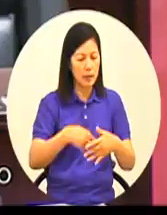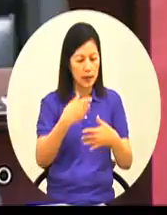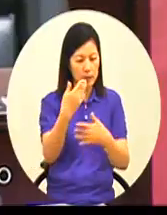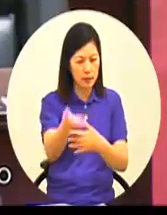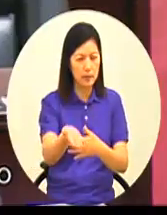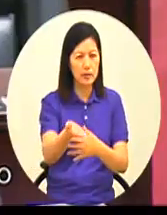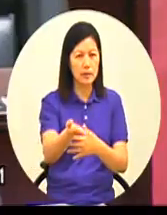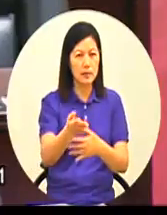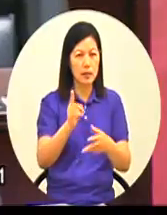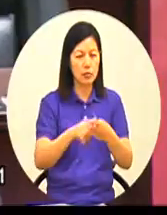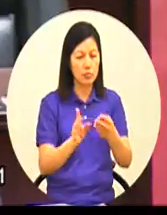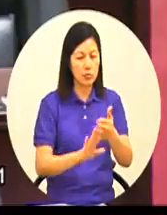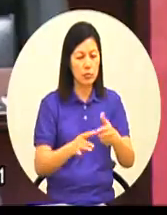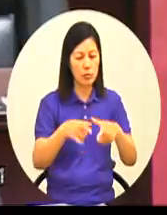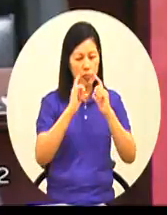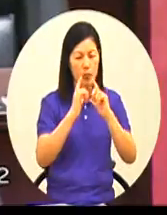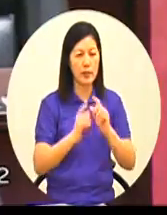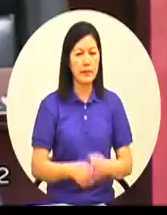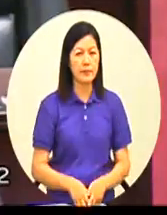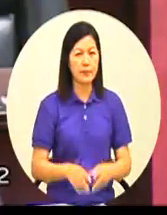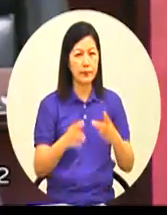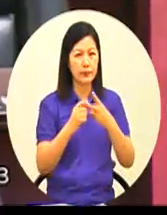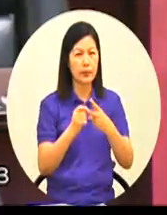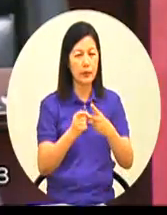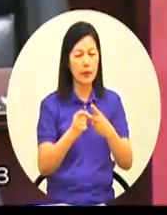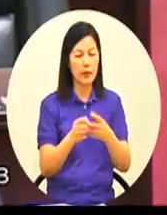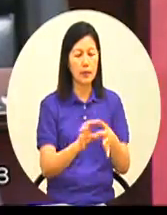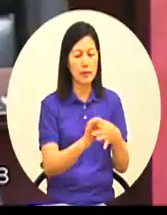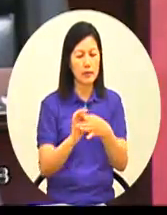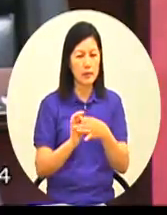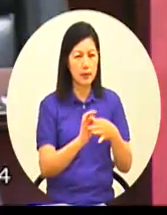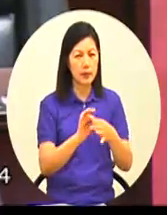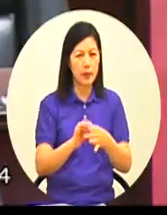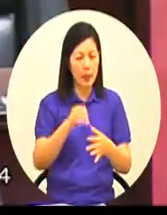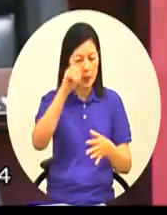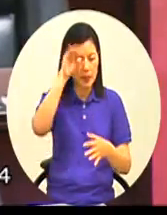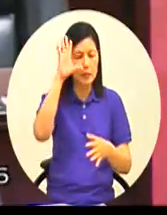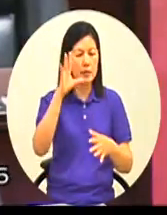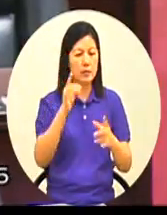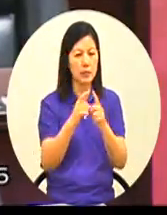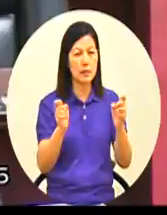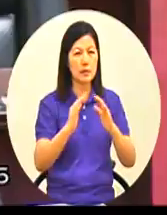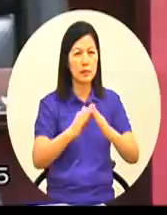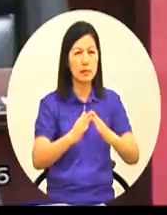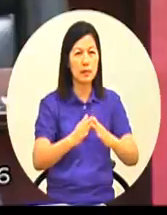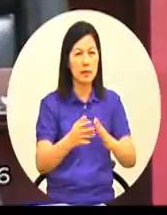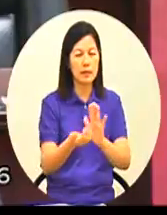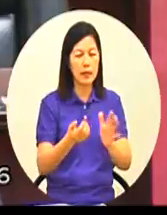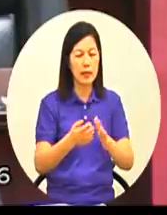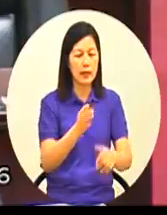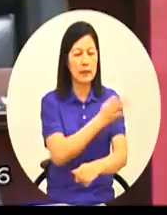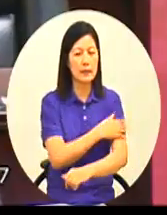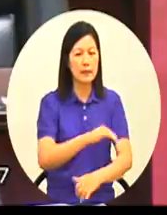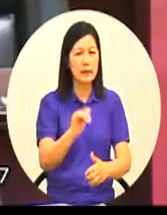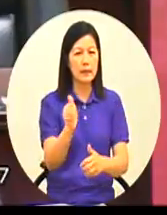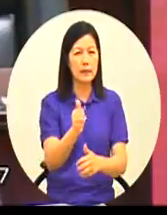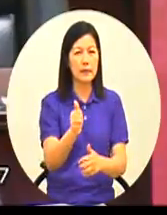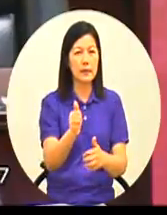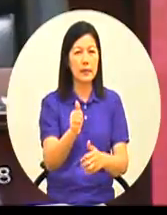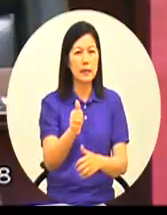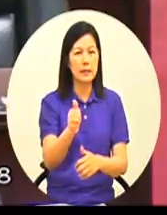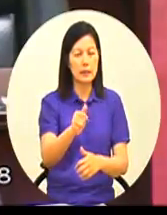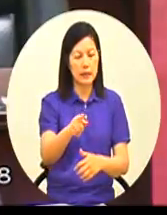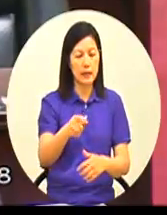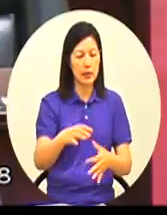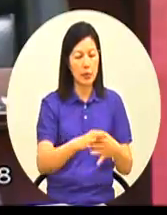来做答询。那第二个呢，我想也是有关这个智慧城市。其实刚刚陈议员有关心啊，那已经骂了很